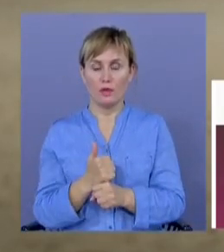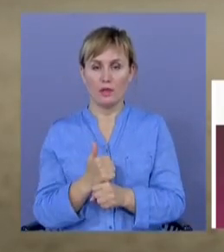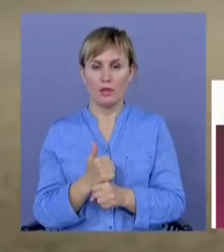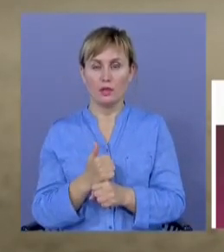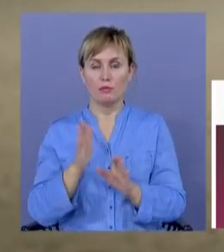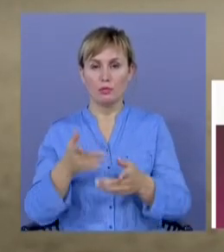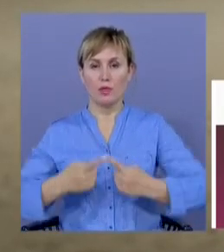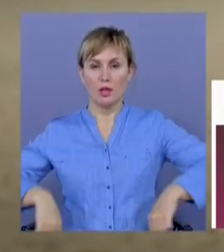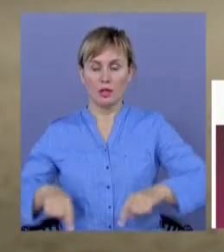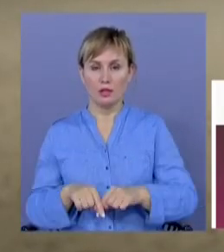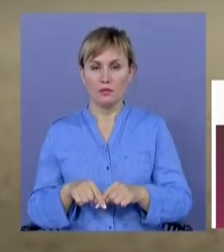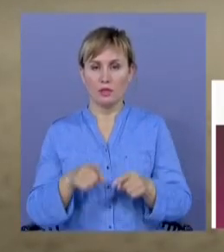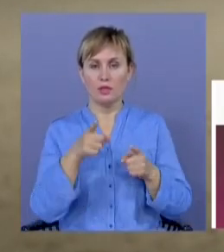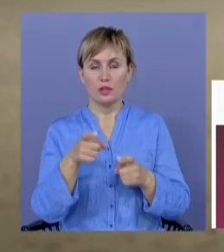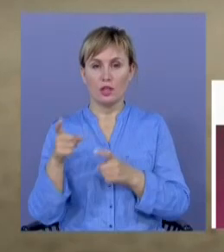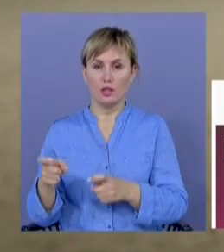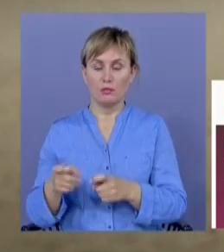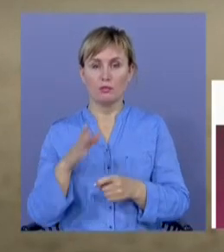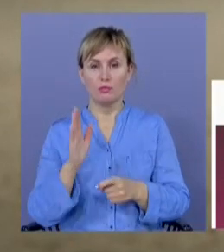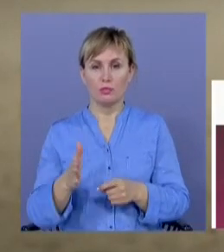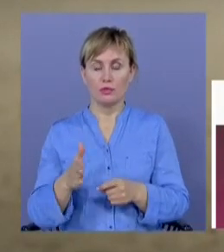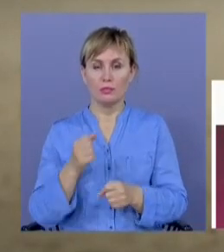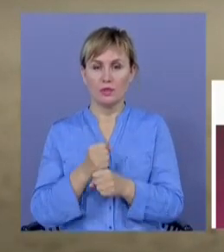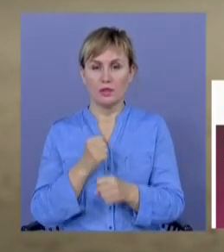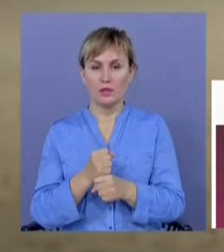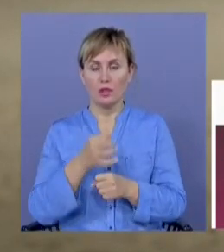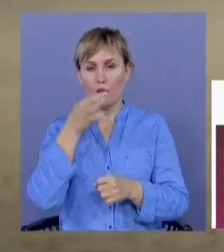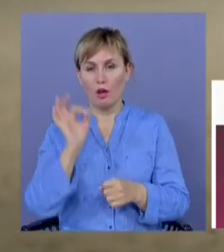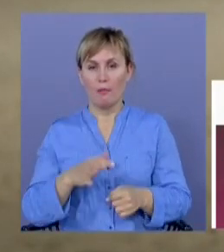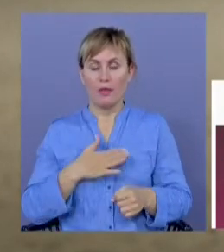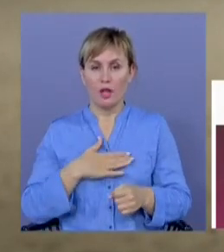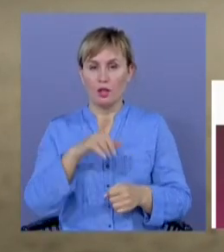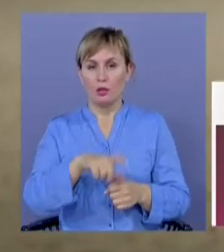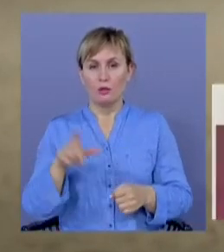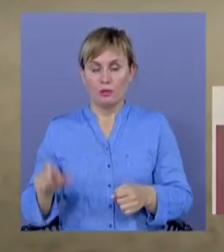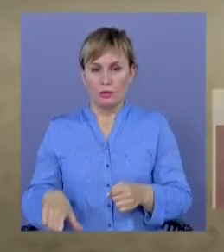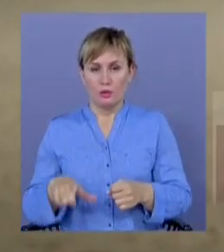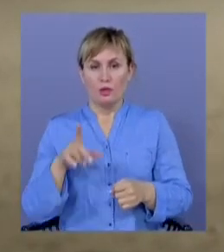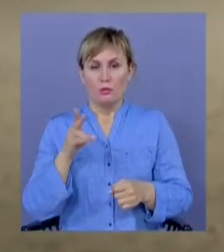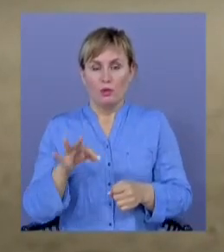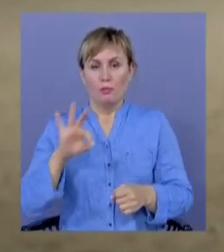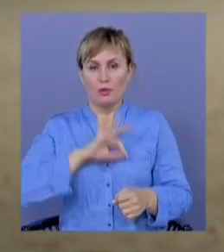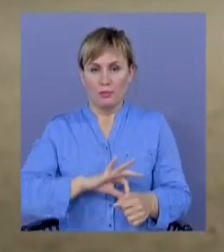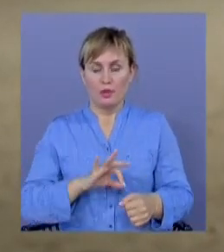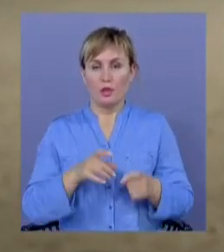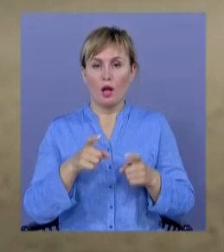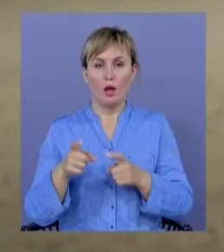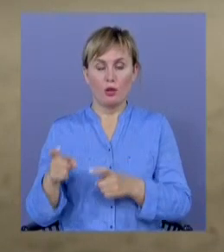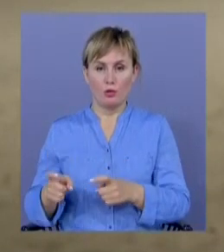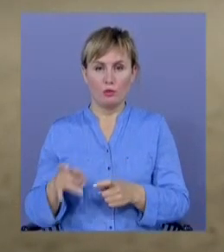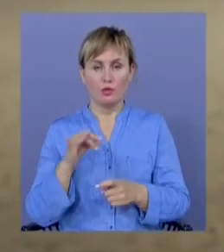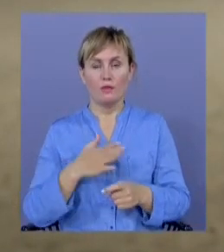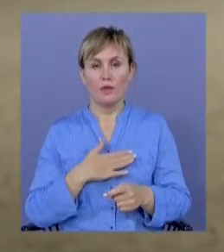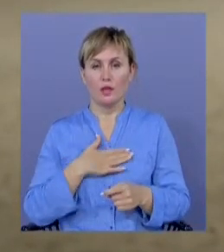будем организовывать стрельбище, мы будем оттачивать навыки наших инспекторов, значит, по применению оружия. Да,